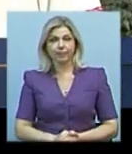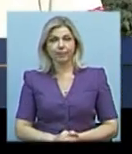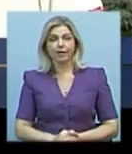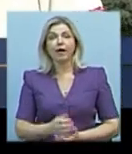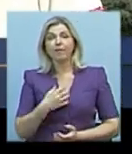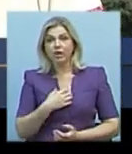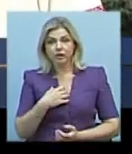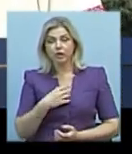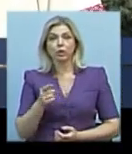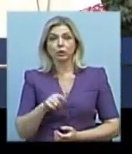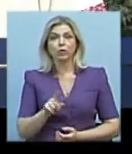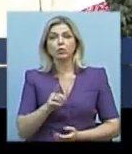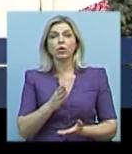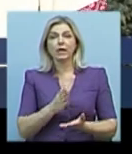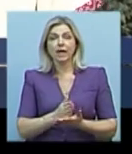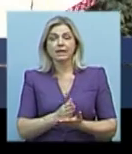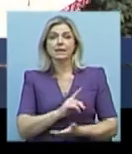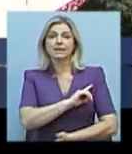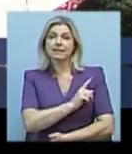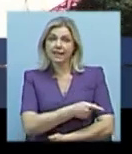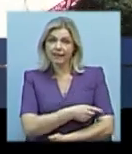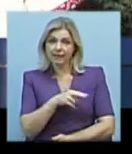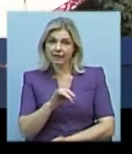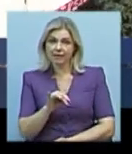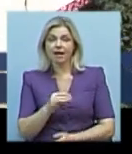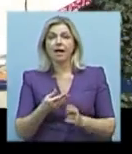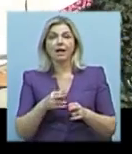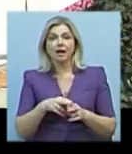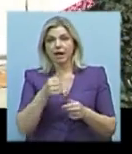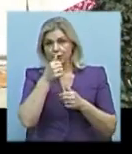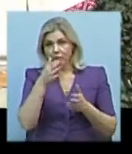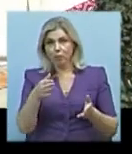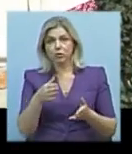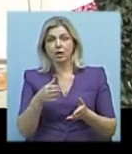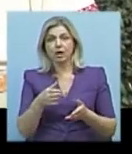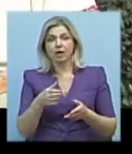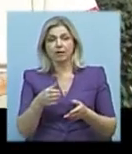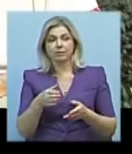є сили, які не можуть поєднатися